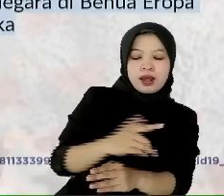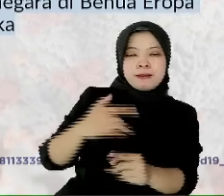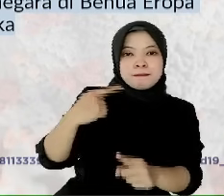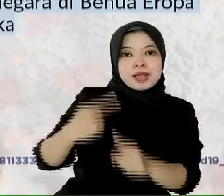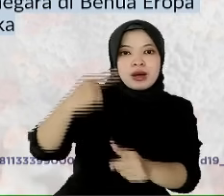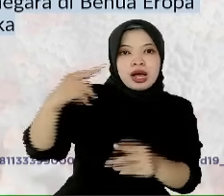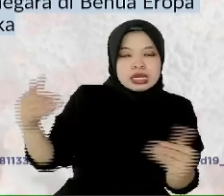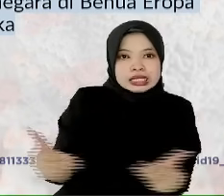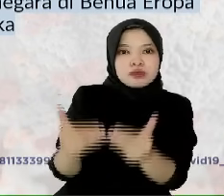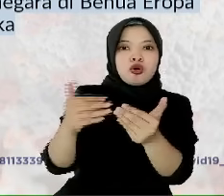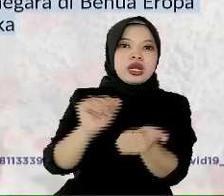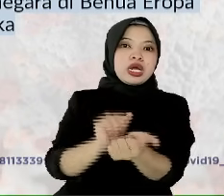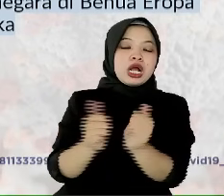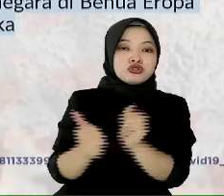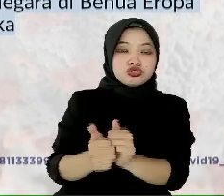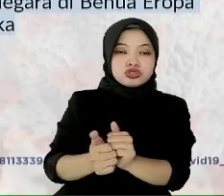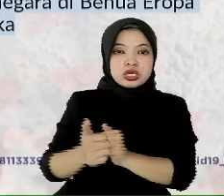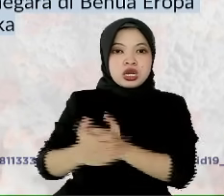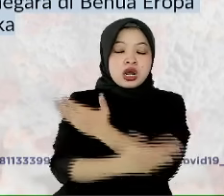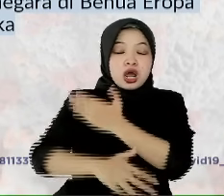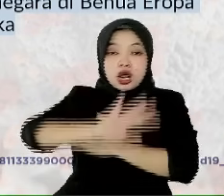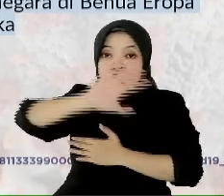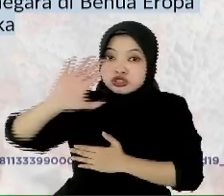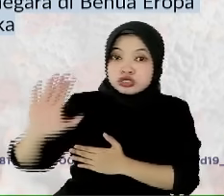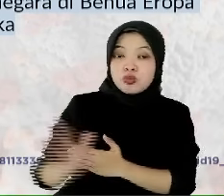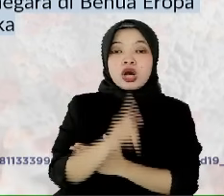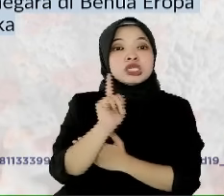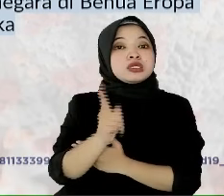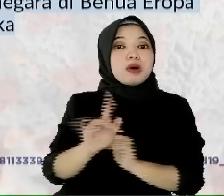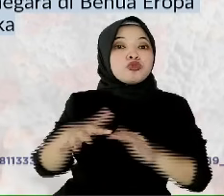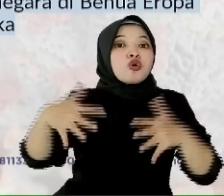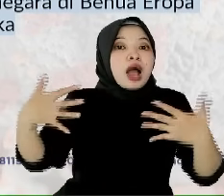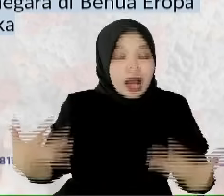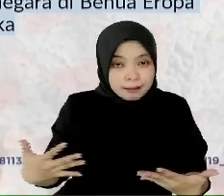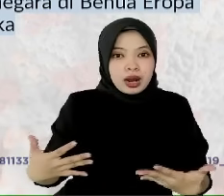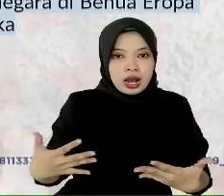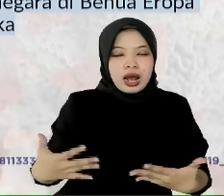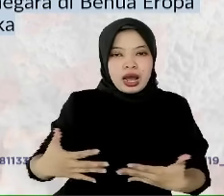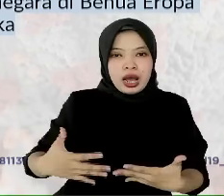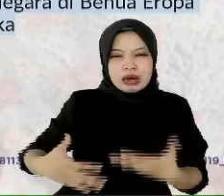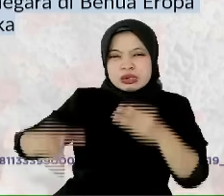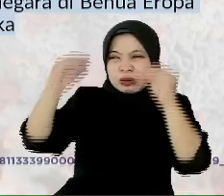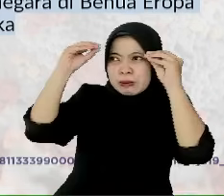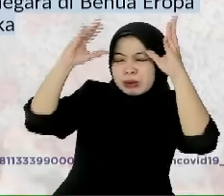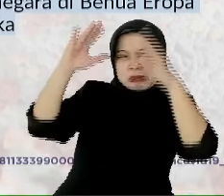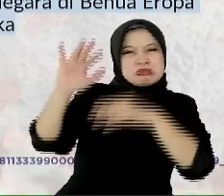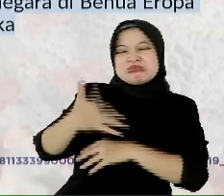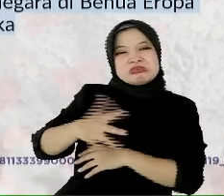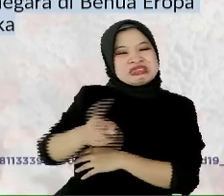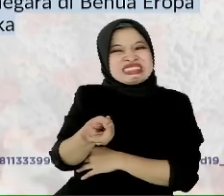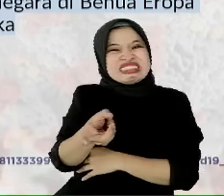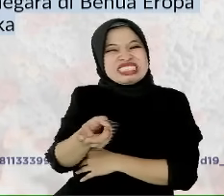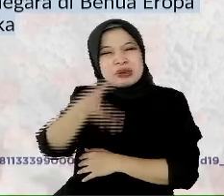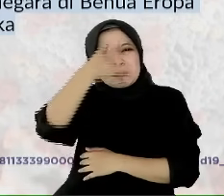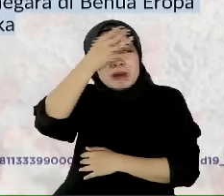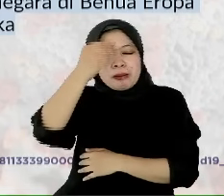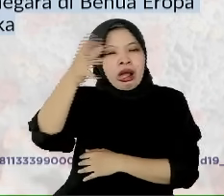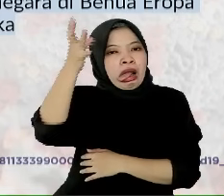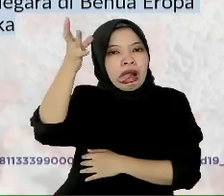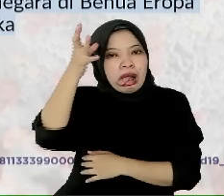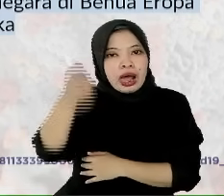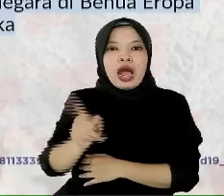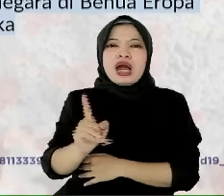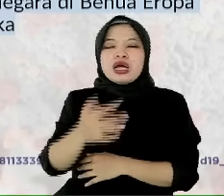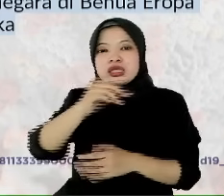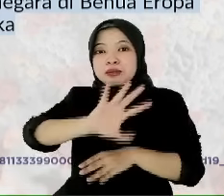pertama COVID-19 di hampir seluruh negara terjadi akibat masih rendahnya pengetahuan banyak pihak akan penyakit ini,